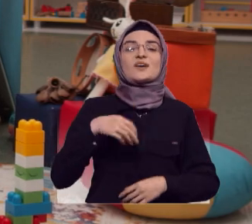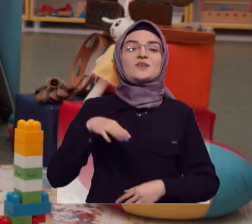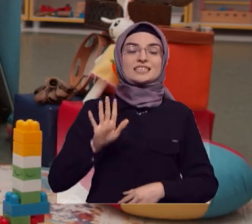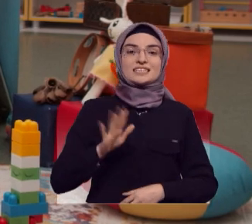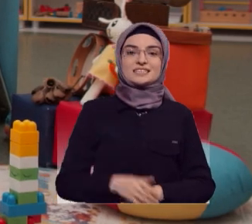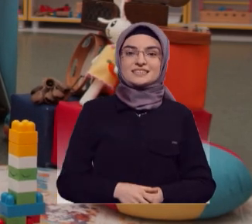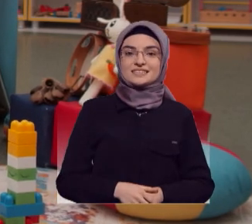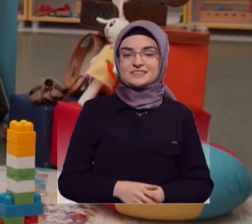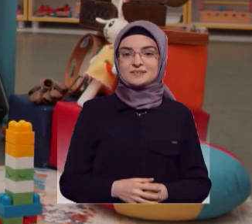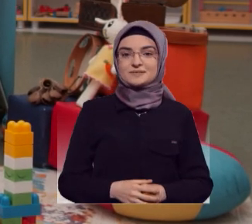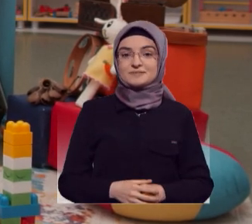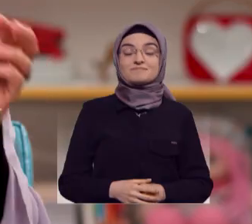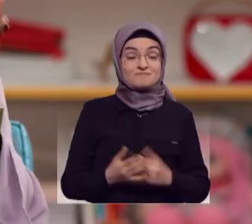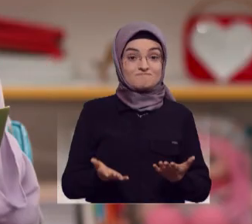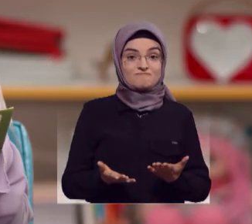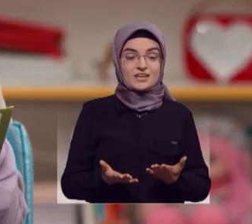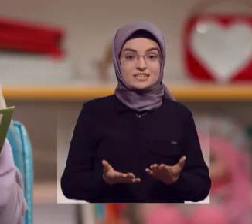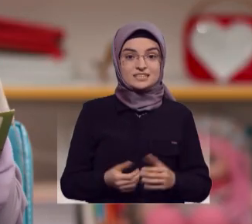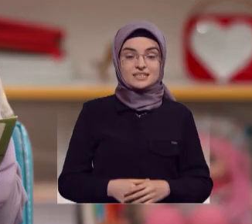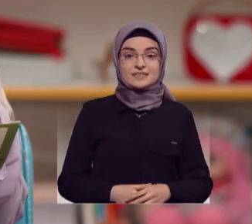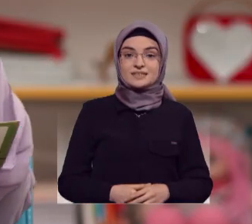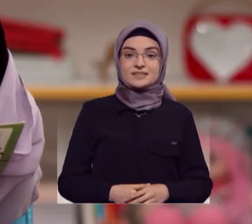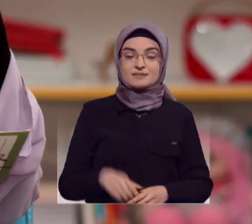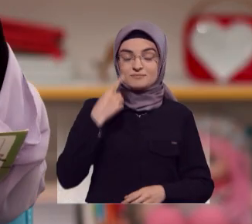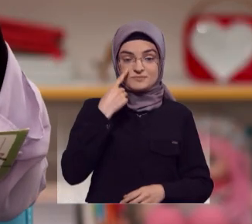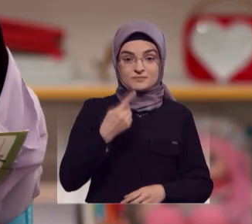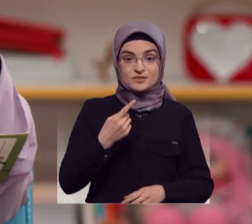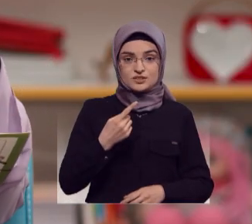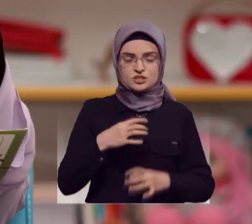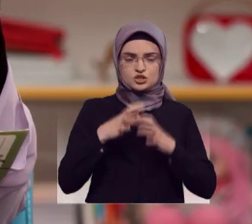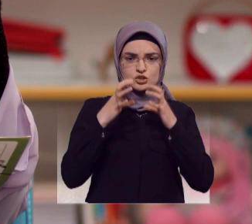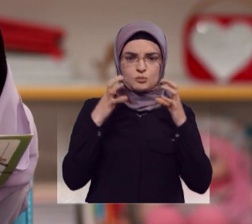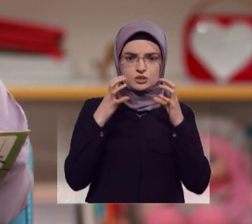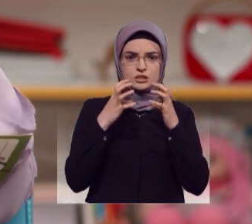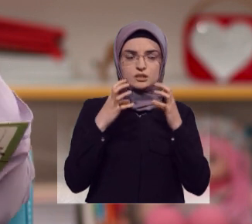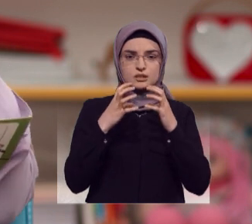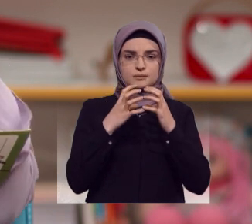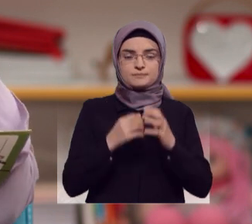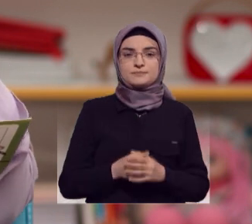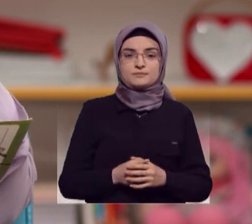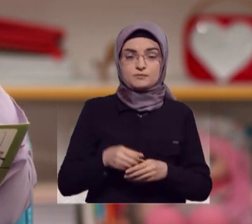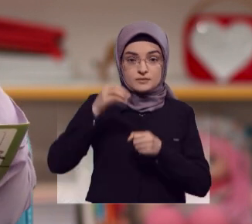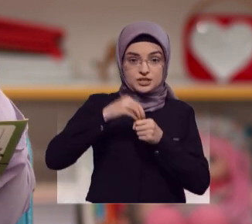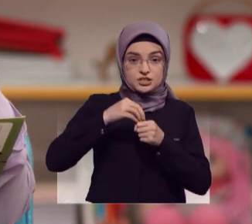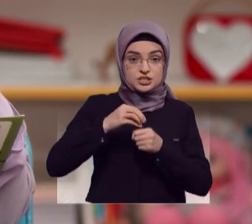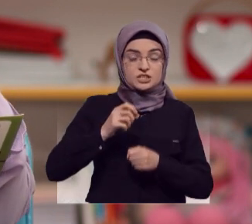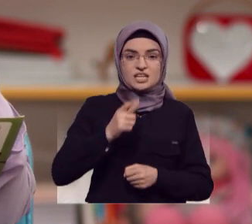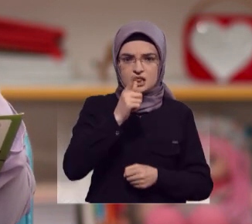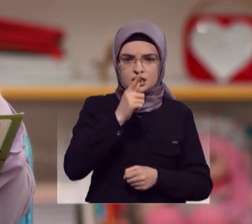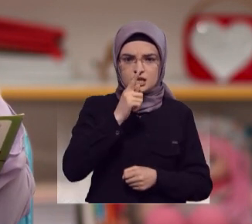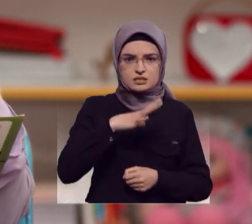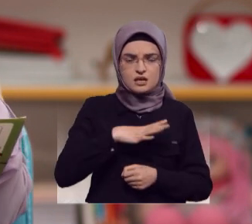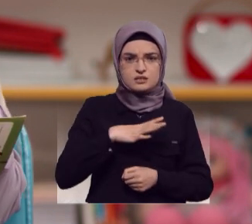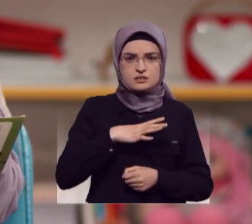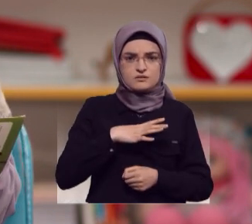bilinmesi güç değil. Evet, bakın dışı kabarık, içinden ses